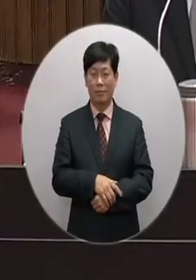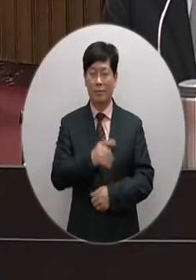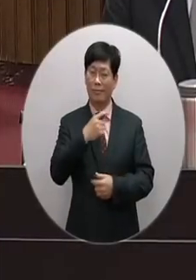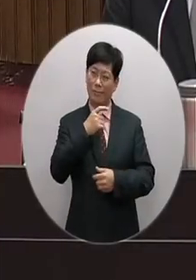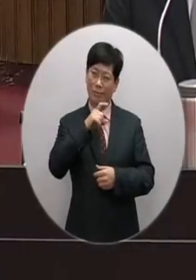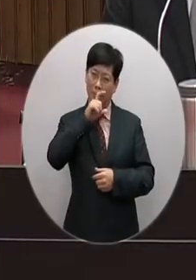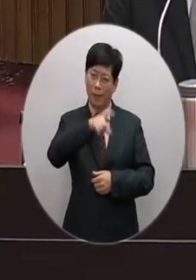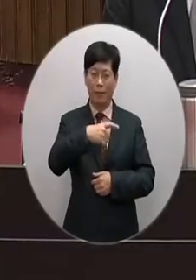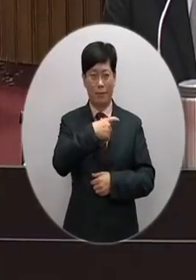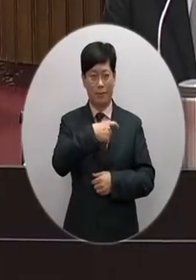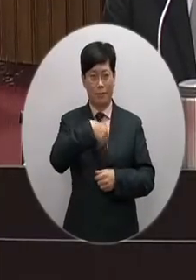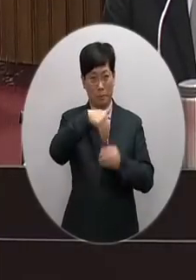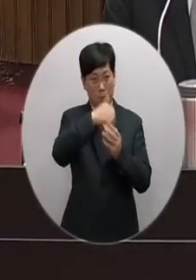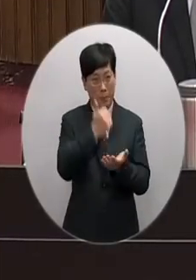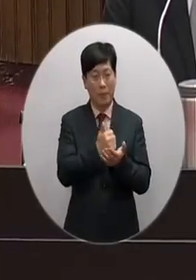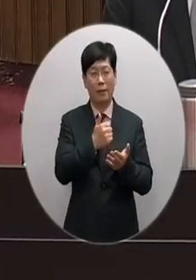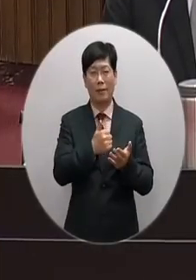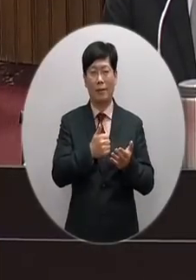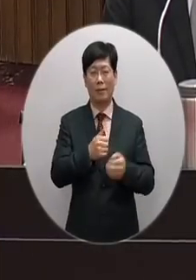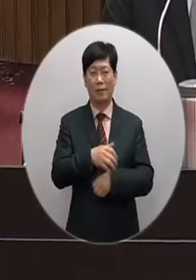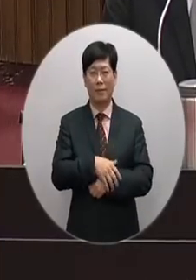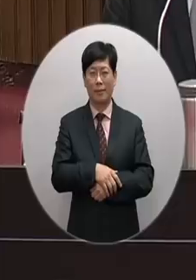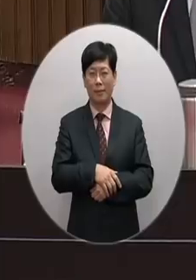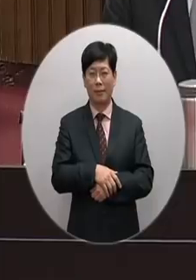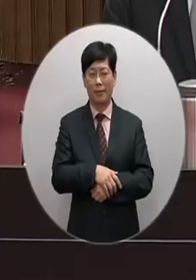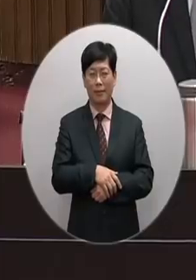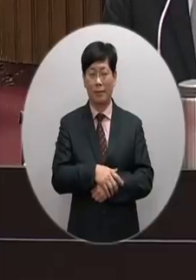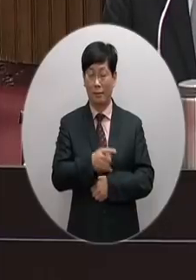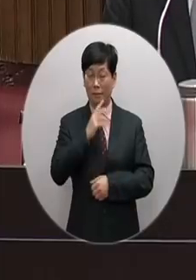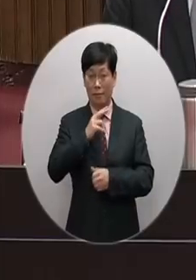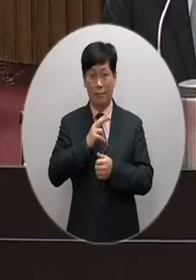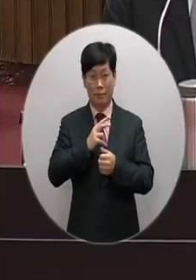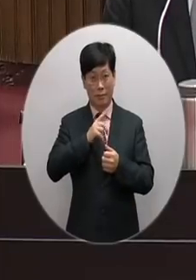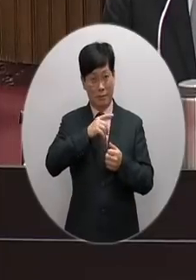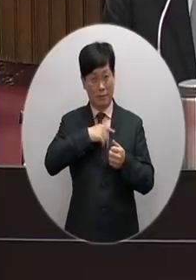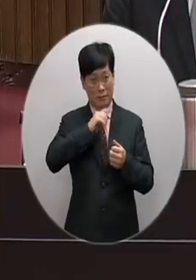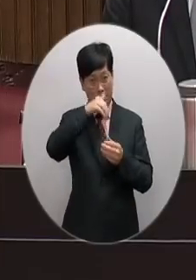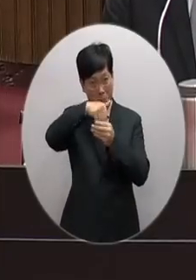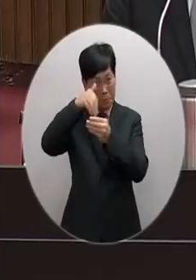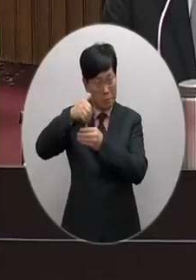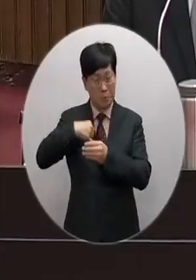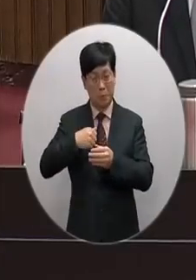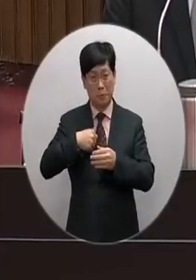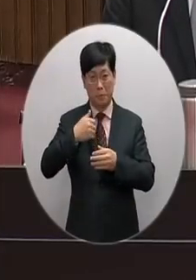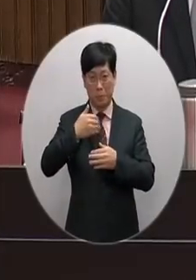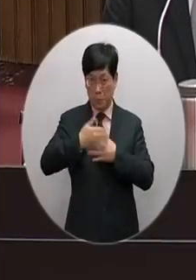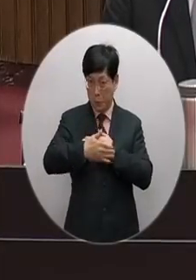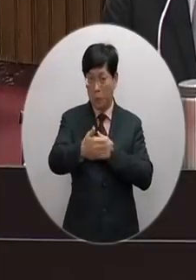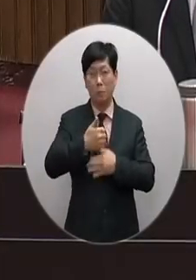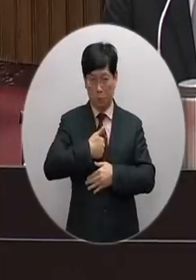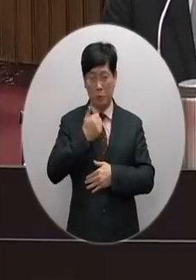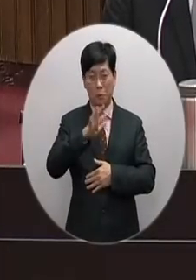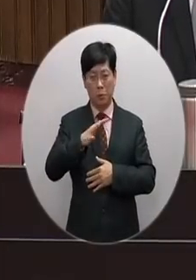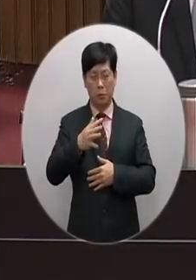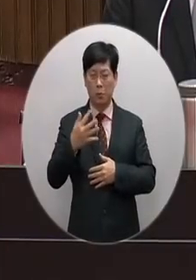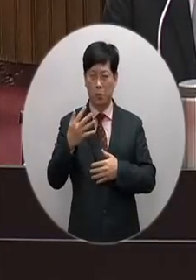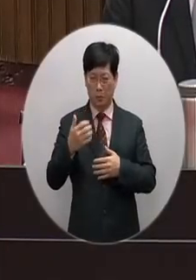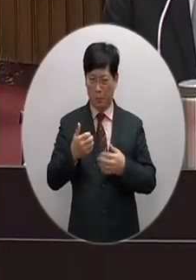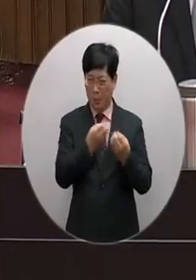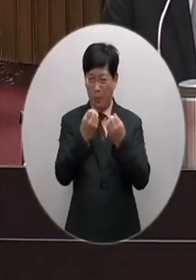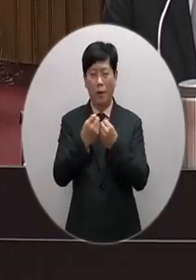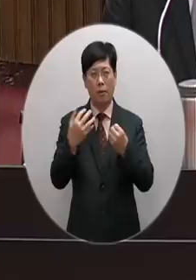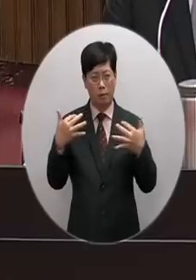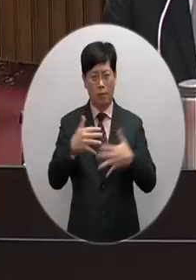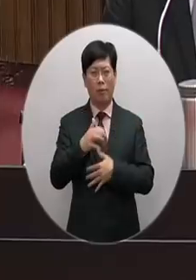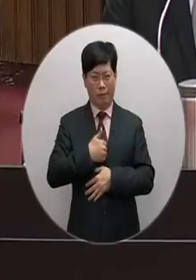选人吧，哈，当选人呐、其实在整个遴选的过程当中也的确出现了几个问题，这个也